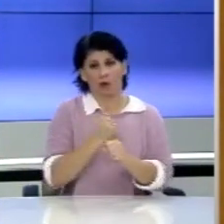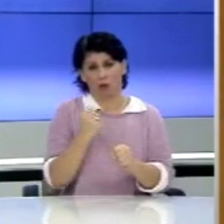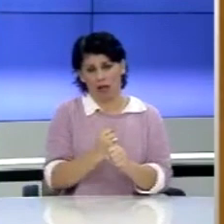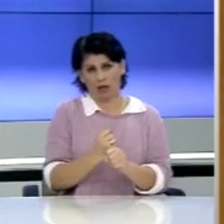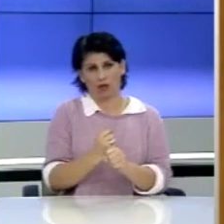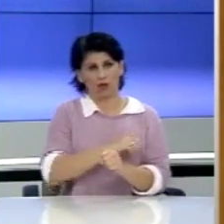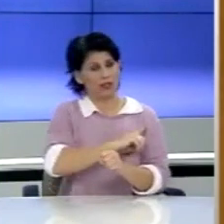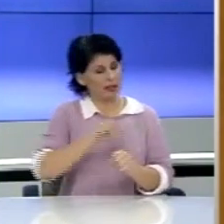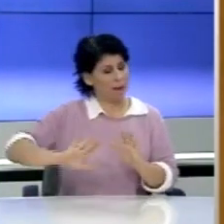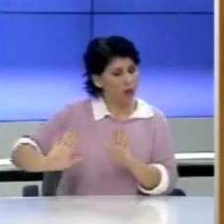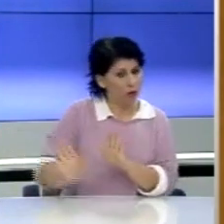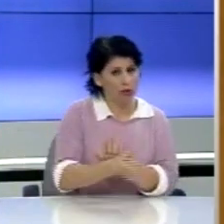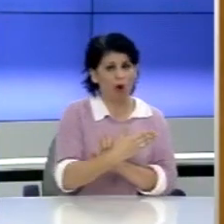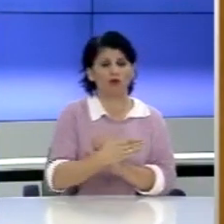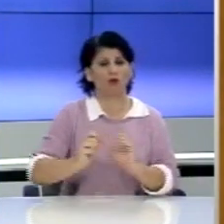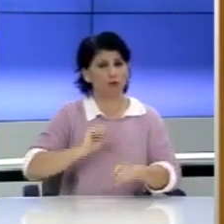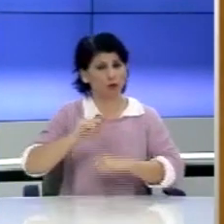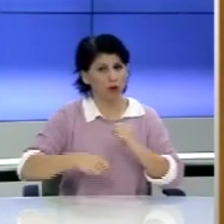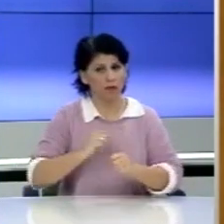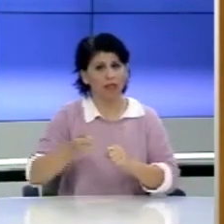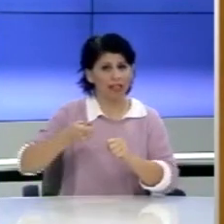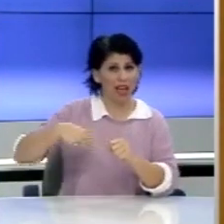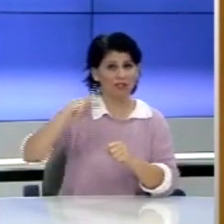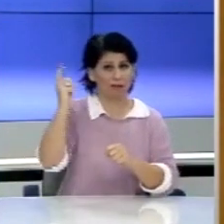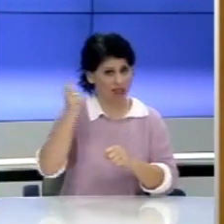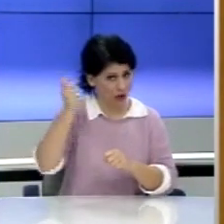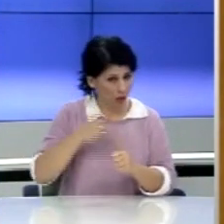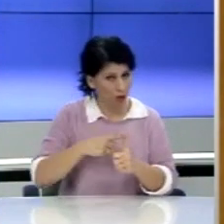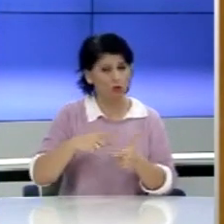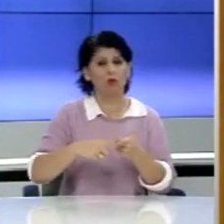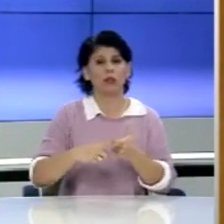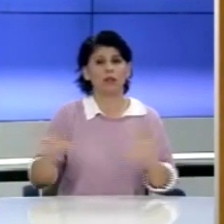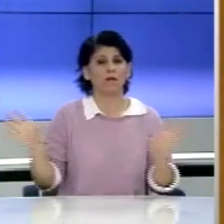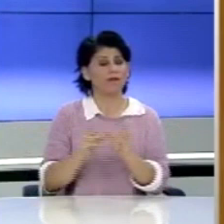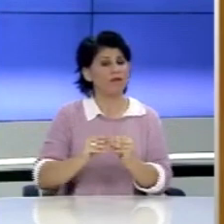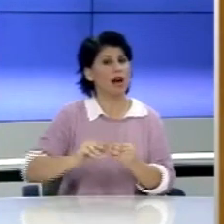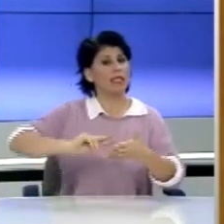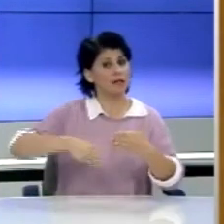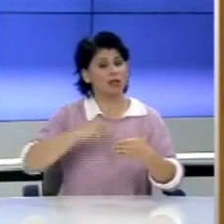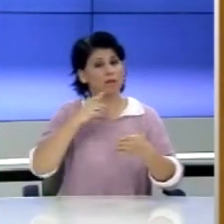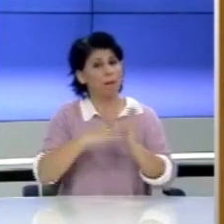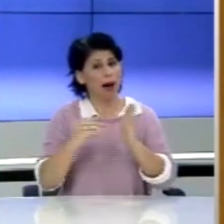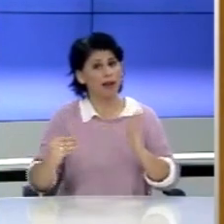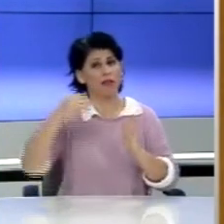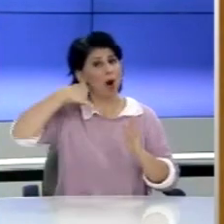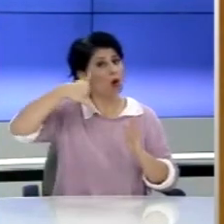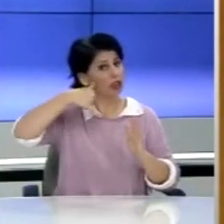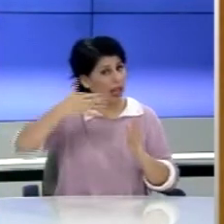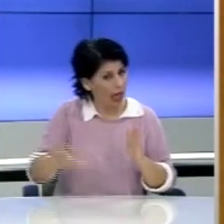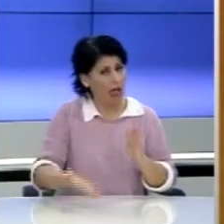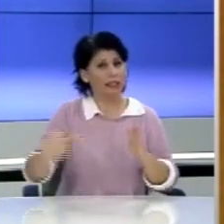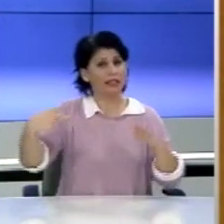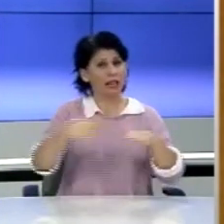τους, να μην απολυθούν, που αγωνίζονται για αυξήσεις σε μισθούς, για ενιαία σύμβαση, όπως για παράδειγμα στον ΟΤΕ,